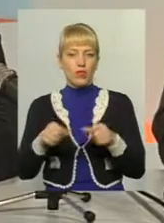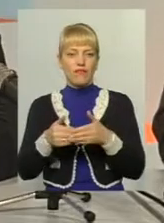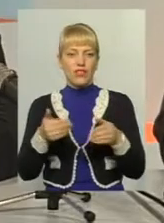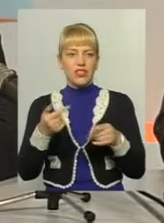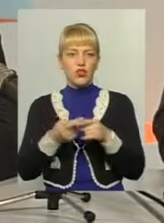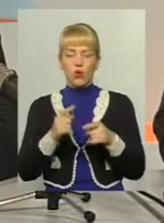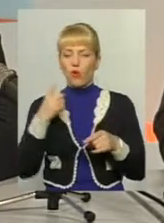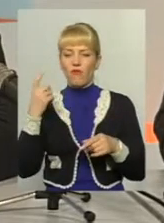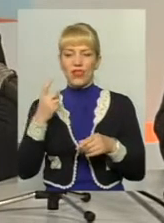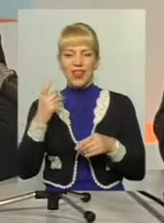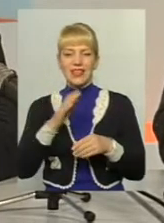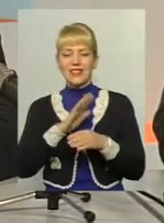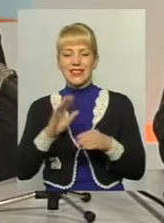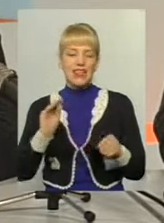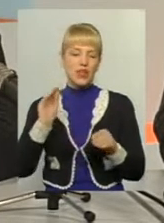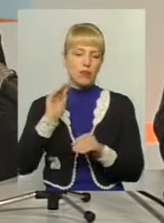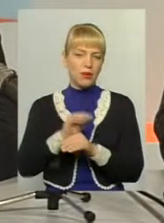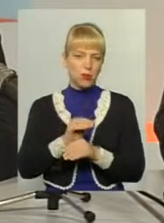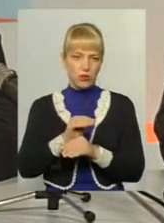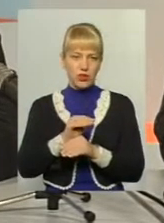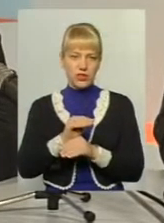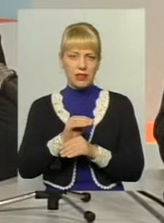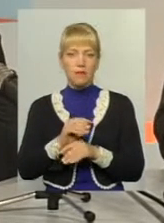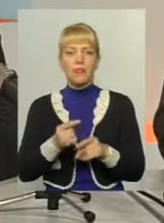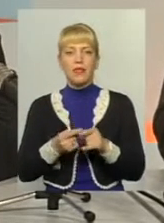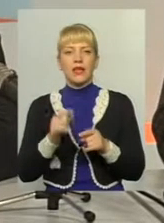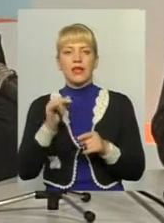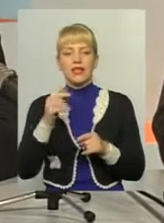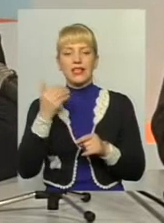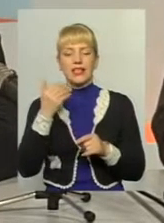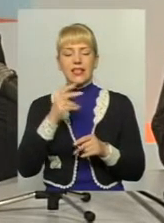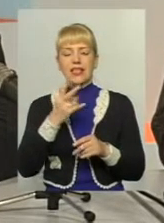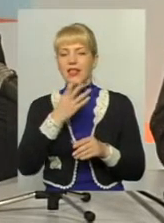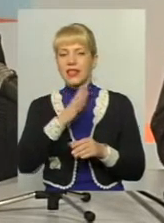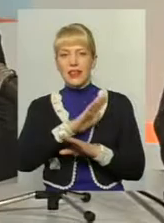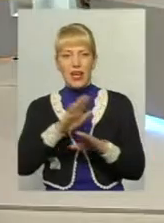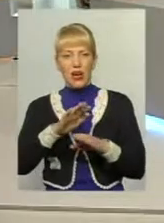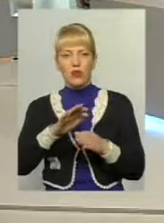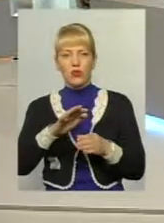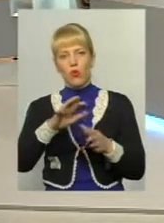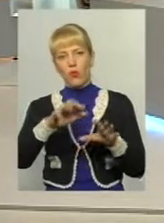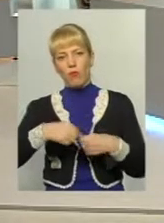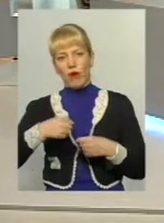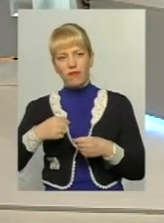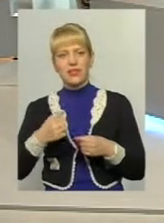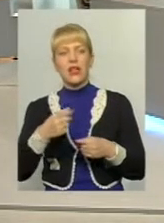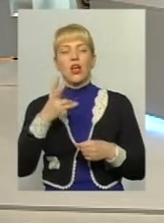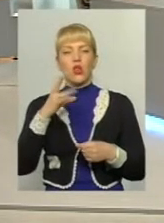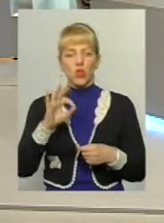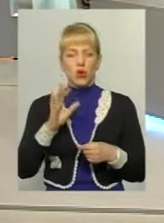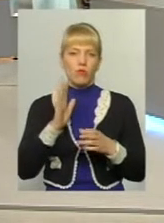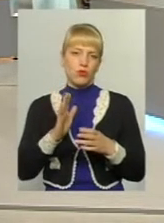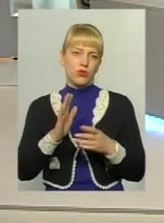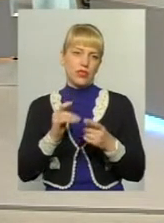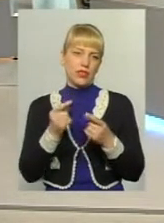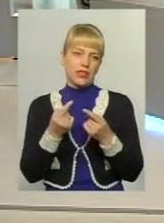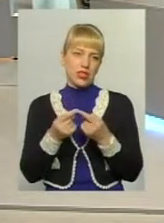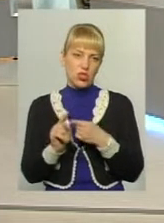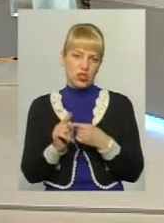іншим причинам, щоб то ОСББ не створилось. Але якщо люди, які є, хочуть створитись і управляти своїм будинком, що ж їм не дати